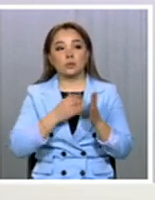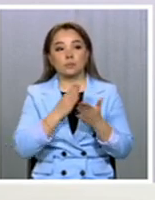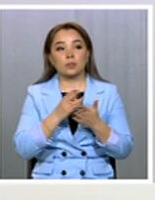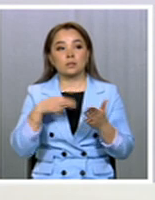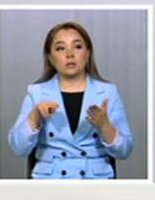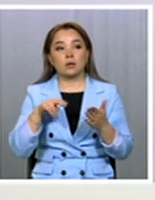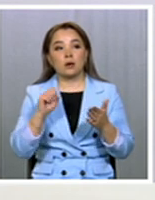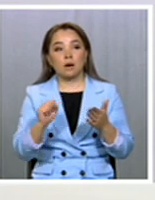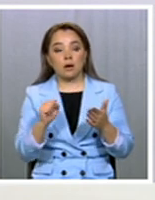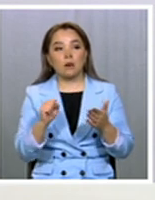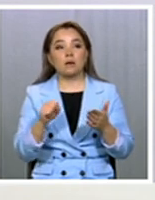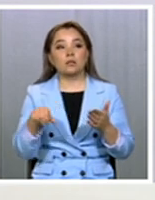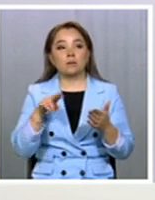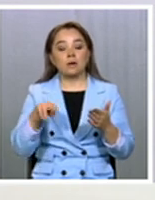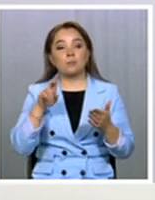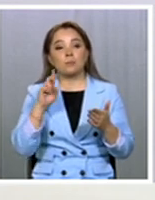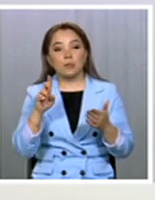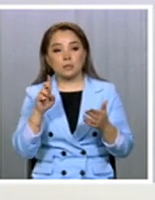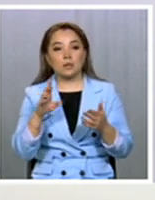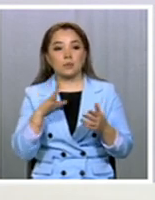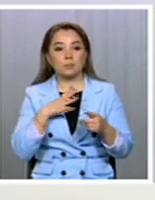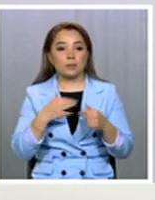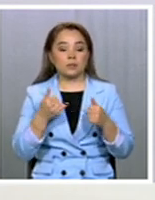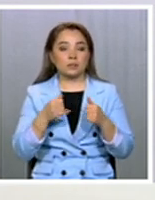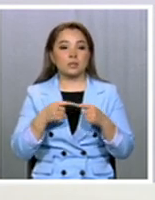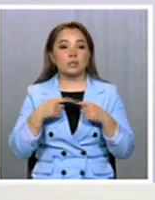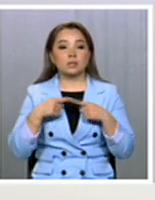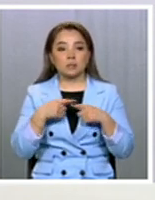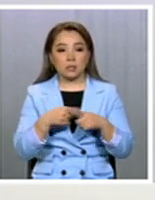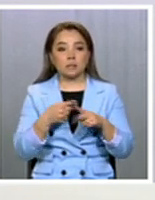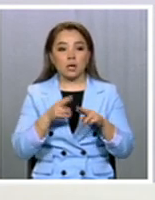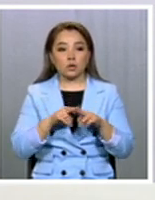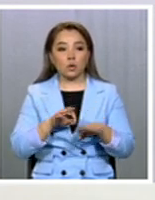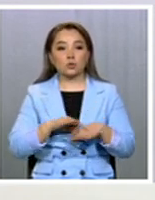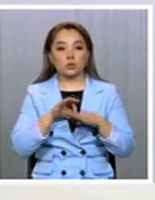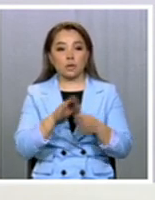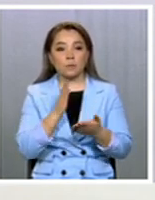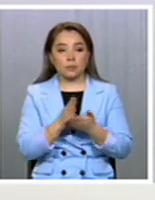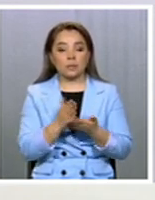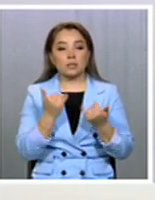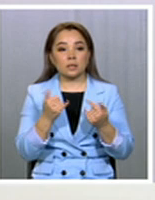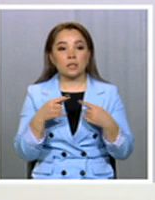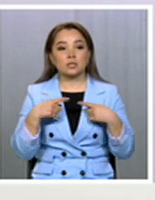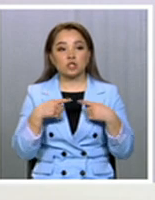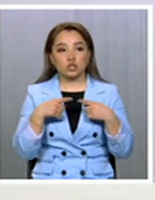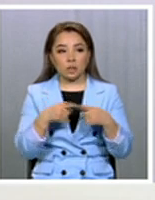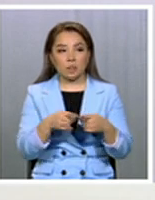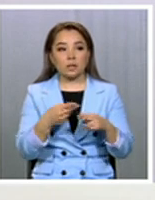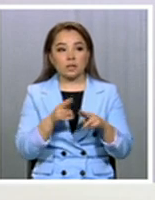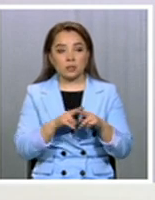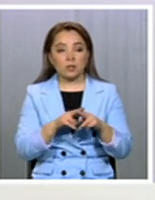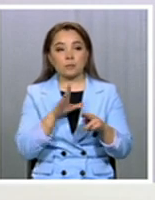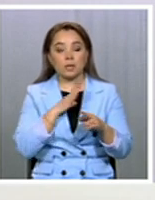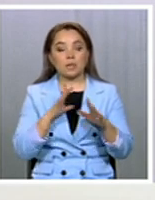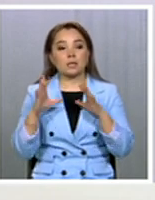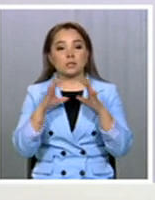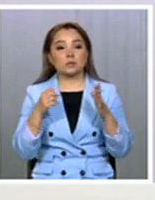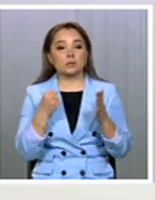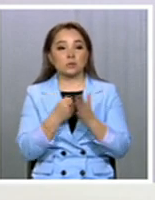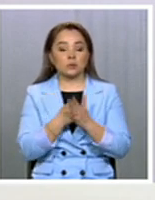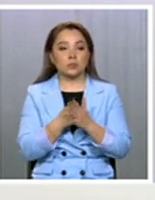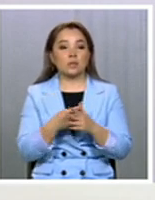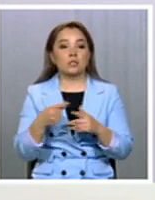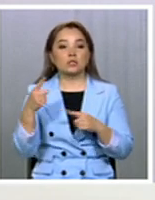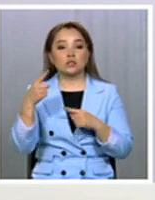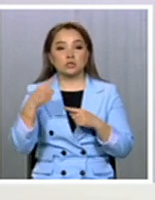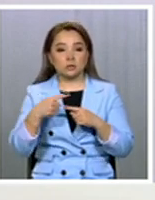ДА және ДБ жанамалар жүргізілген. Енді осы жанамалардың шеңбердегі дейінгі жанасу